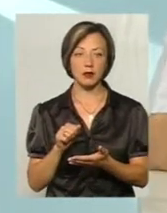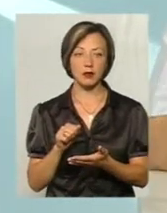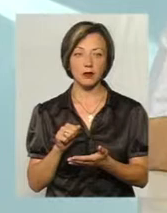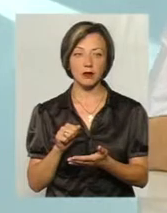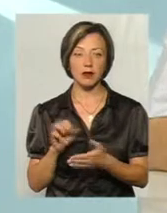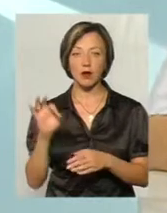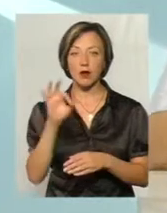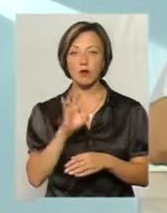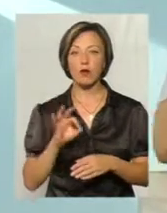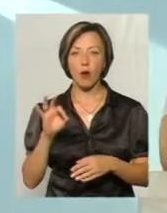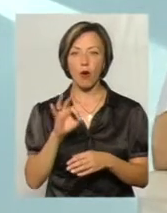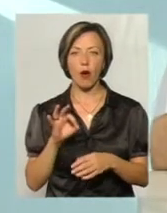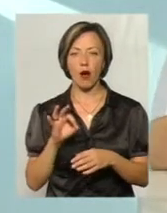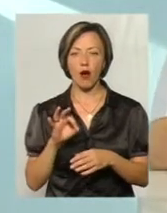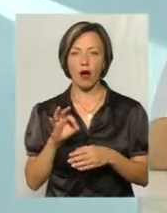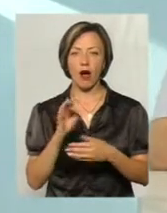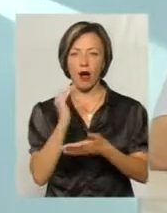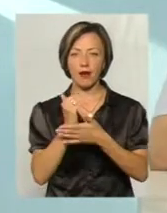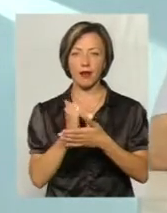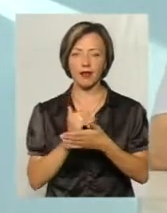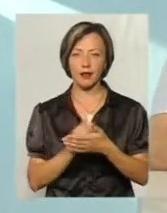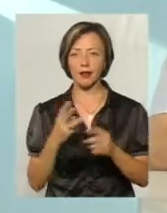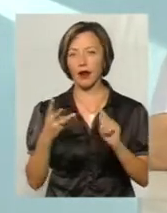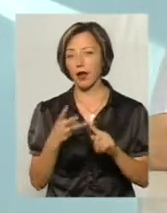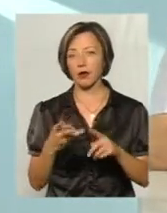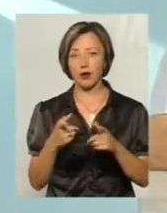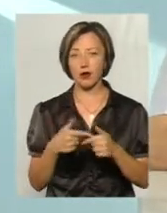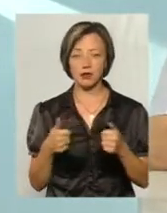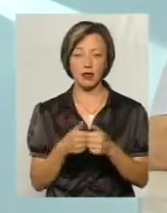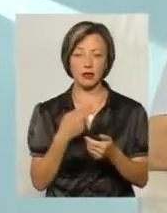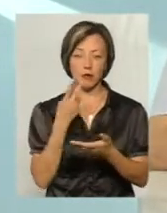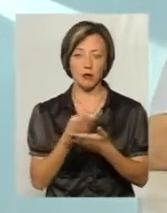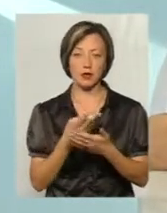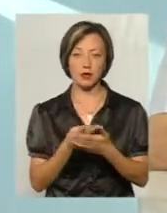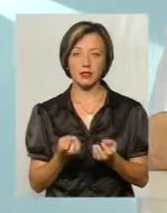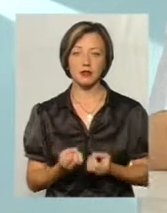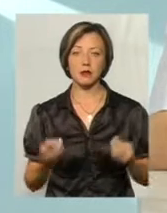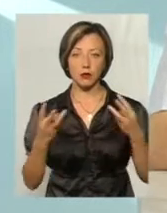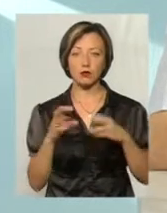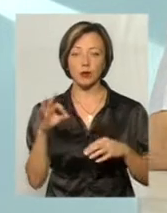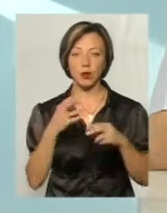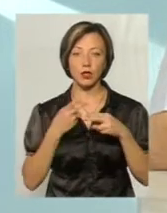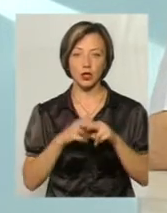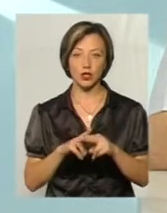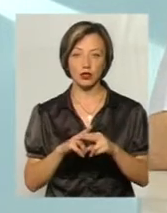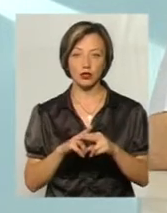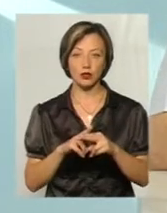про акредитацію, третя організація представила свідоцтво про технічну